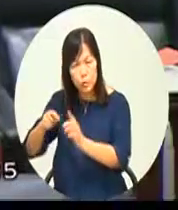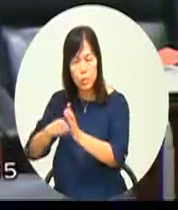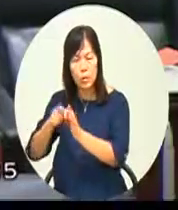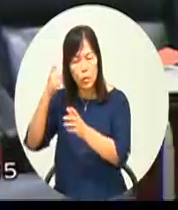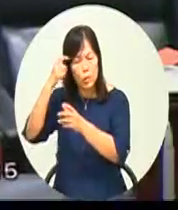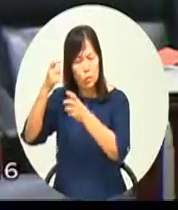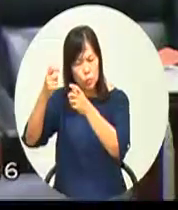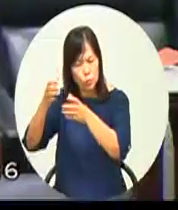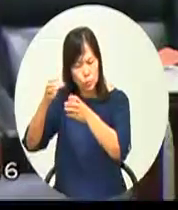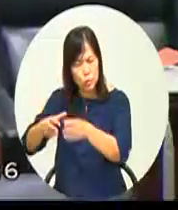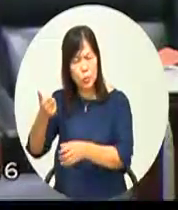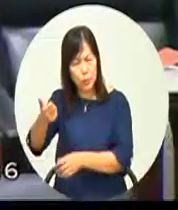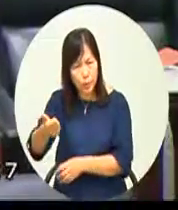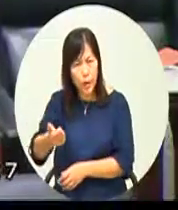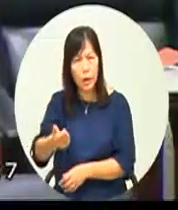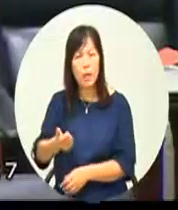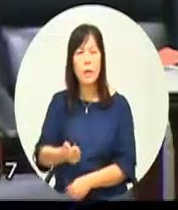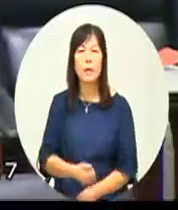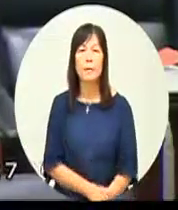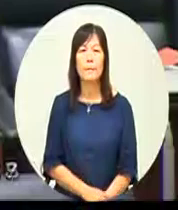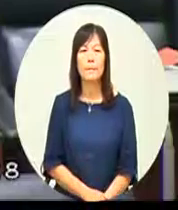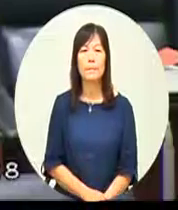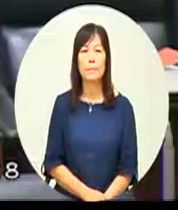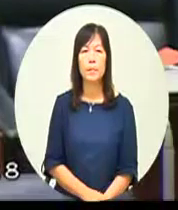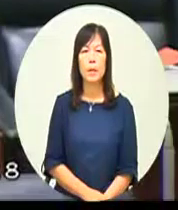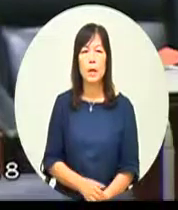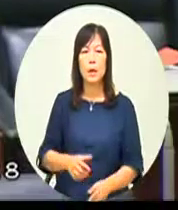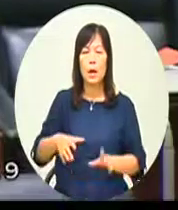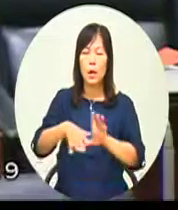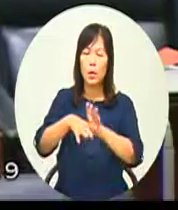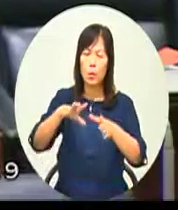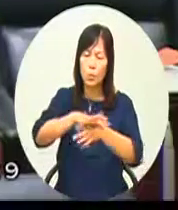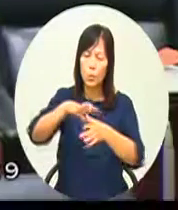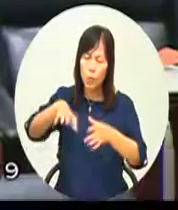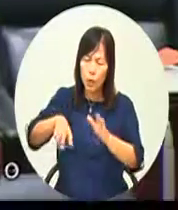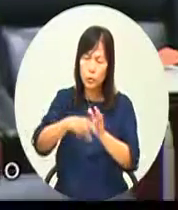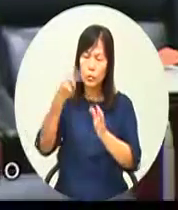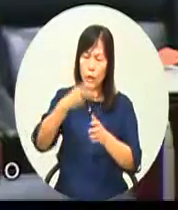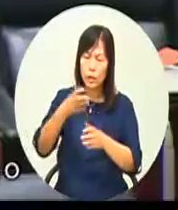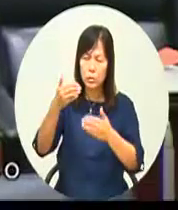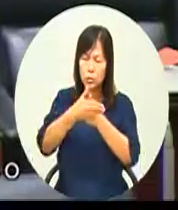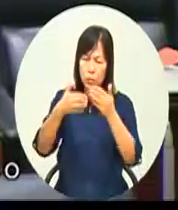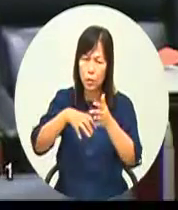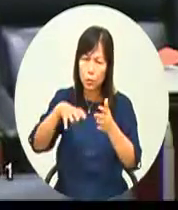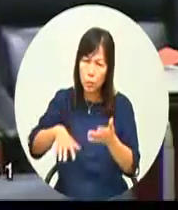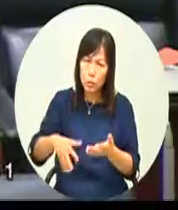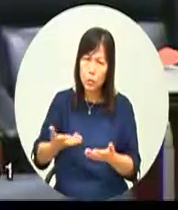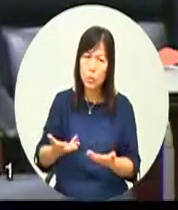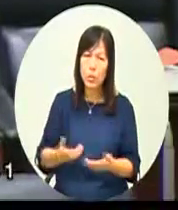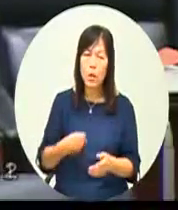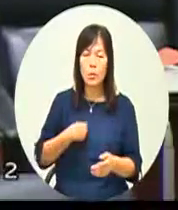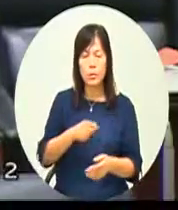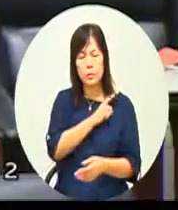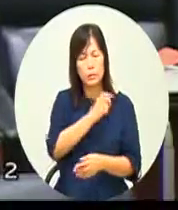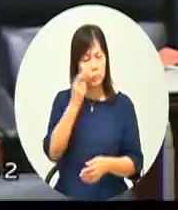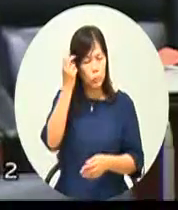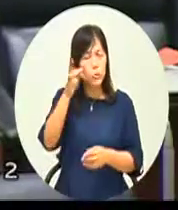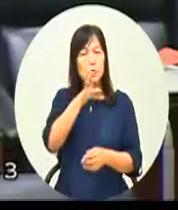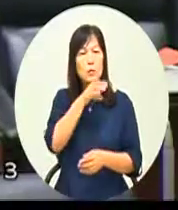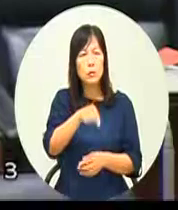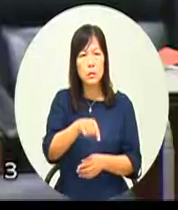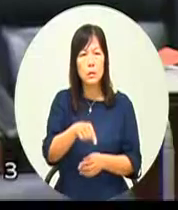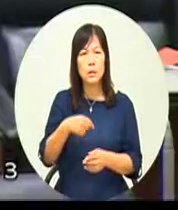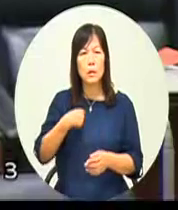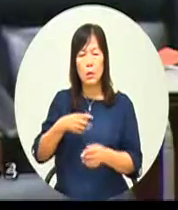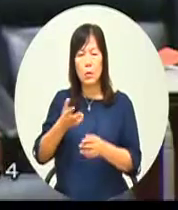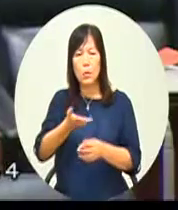好。它这个不是文化局，还是我们交通局也是，本身觉得说哦，这是跟我们